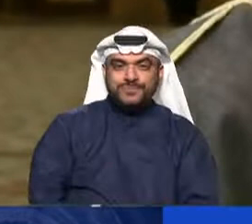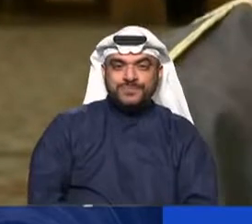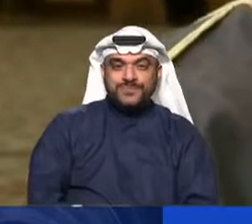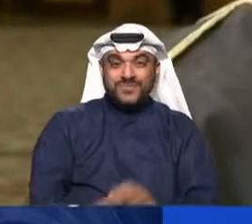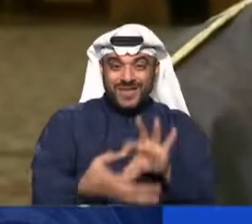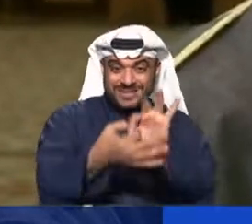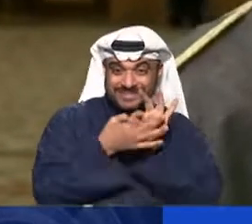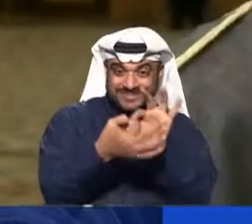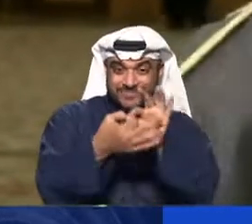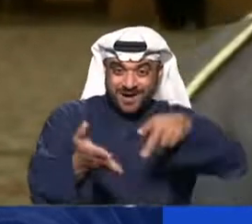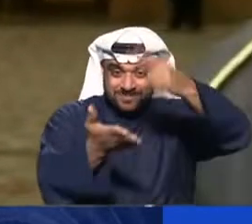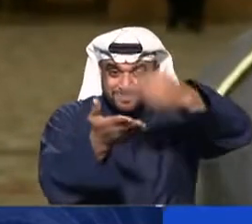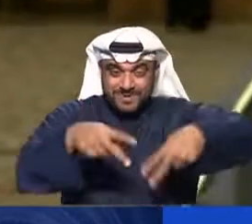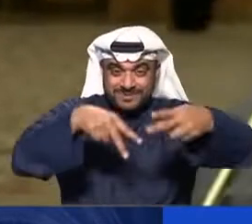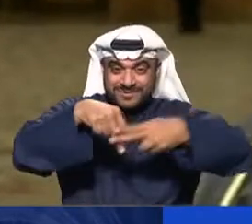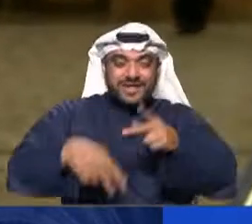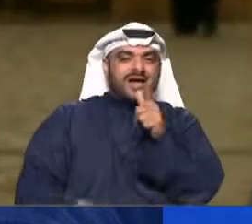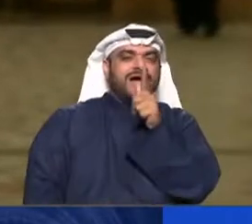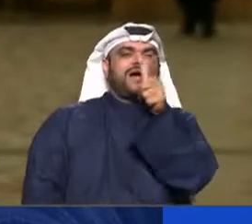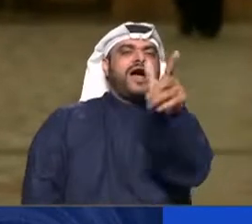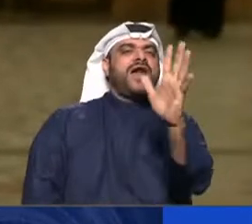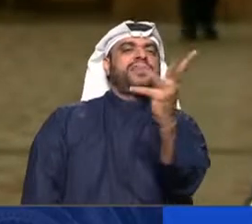صفقة القرن. ماذا قال